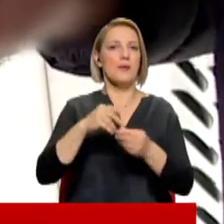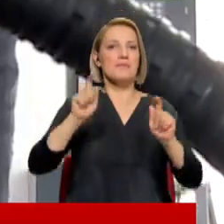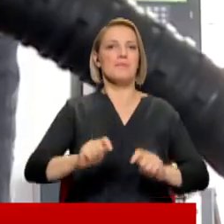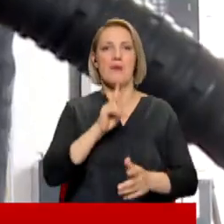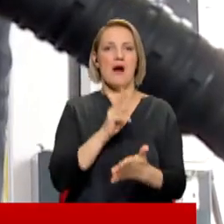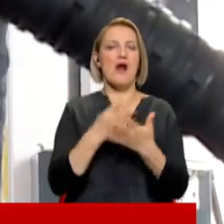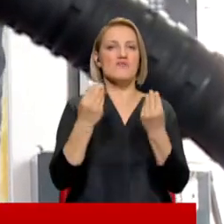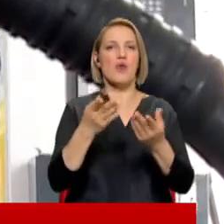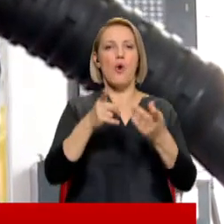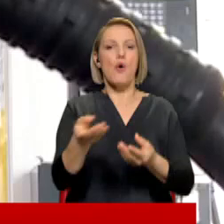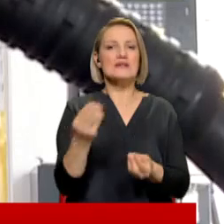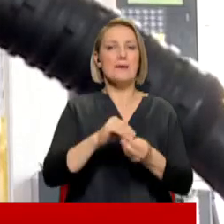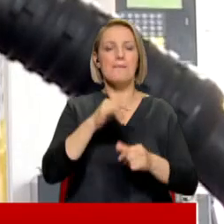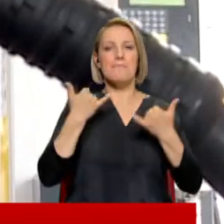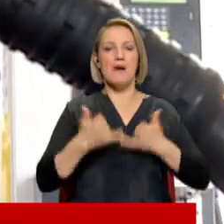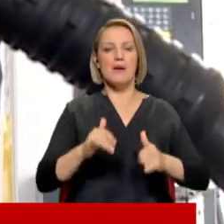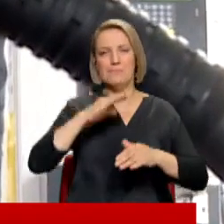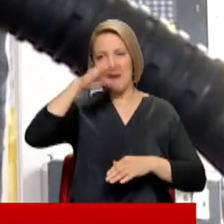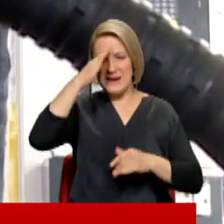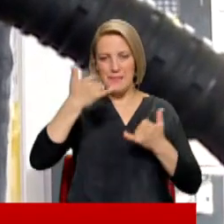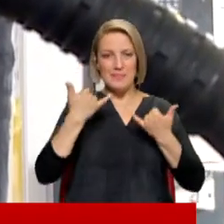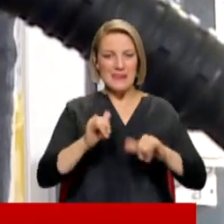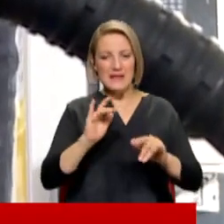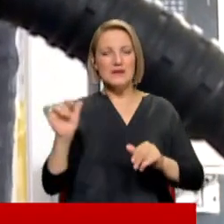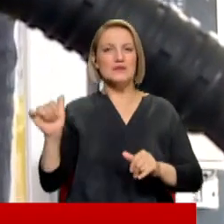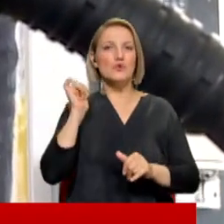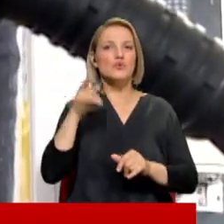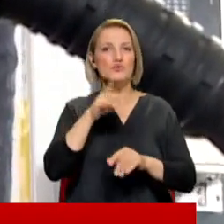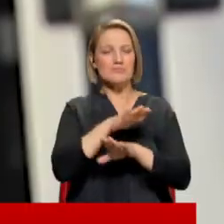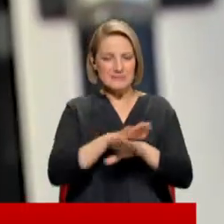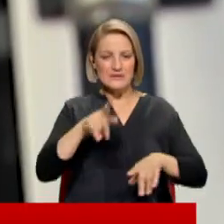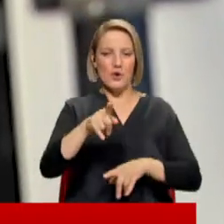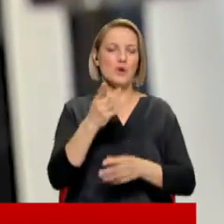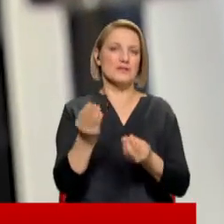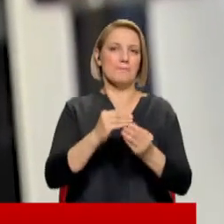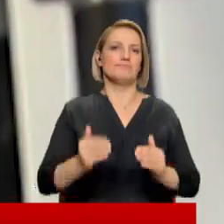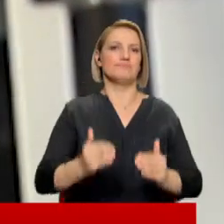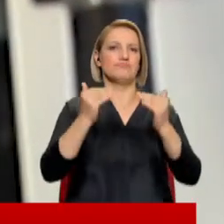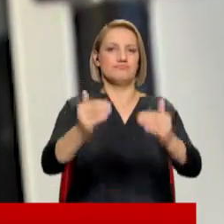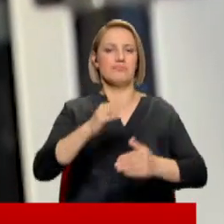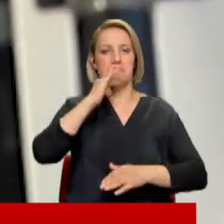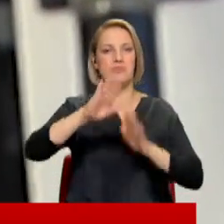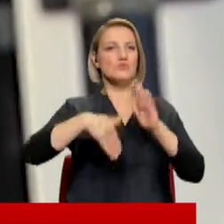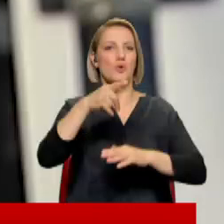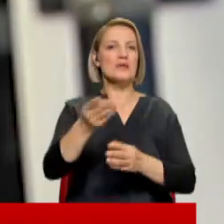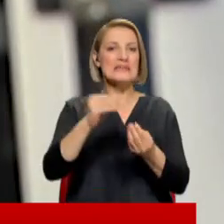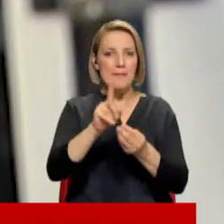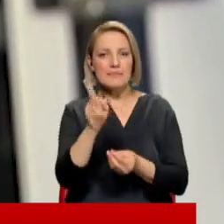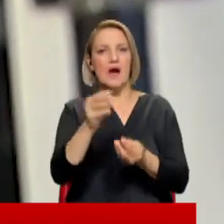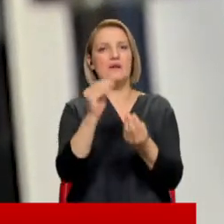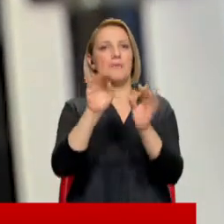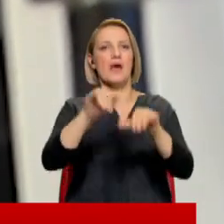karar verildi. Ama o zam bayram tatili dönüşüne ertelendi. 2 liranın altındaydı zam. Ama bayram sonrası o zamma da zam